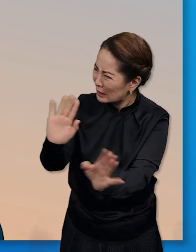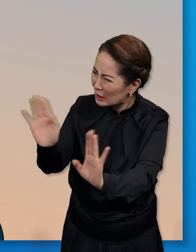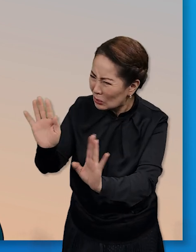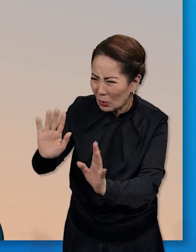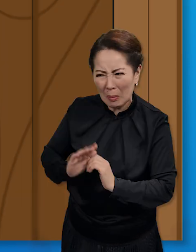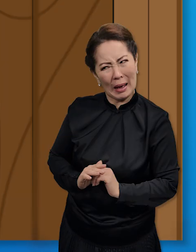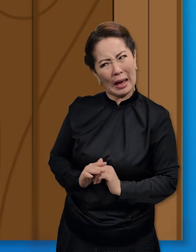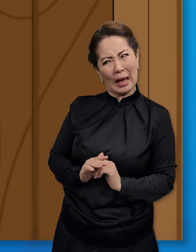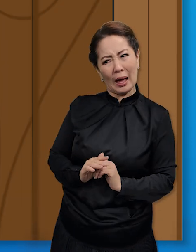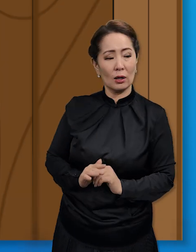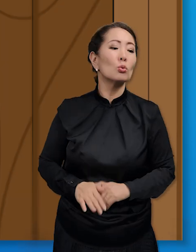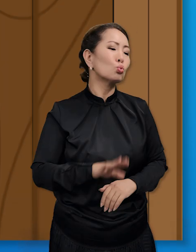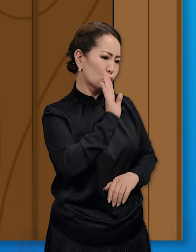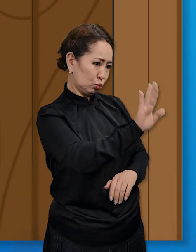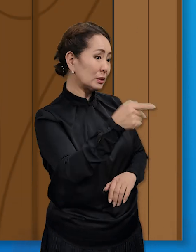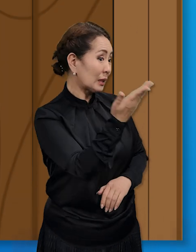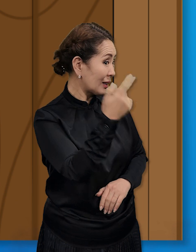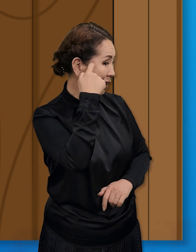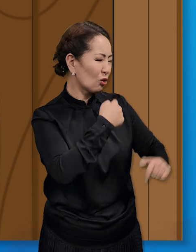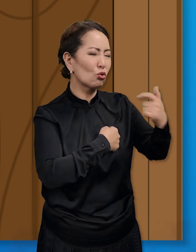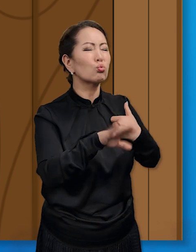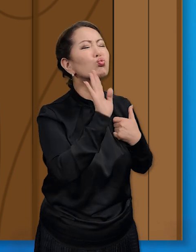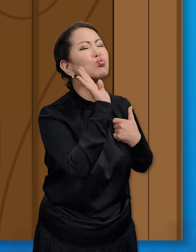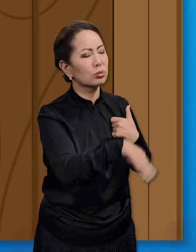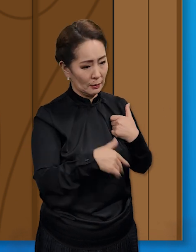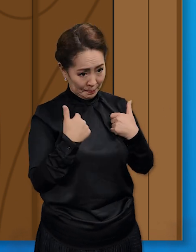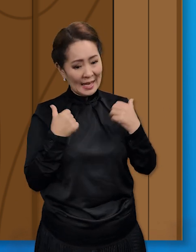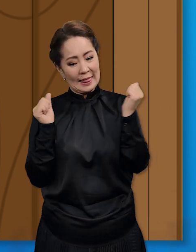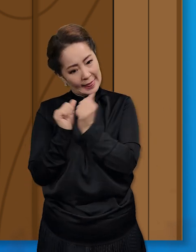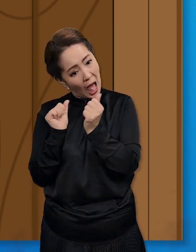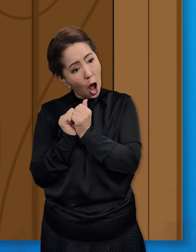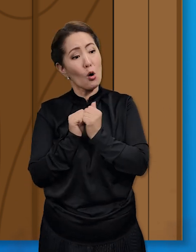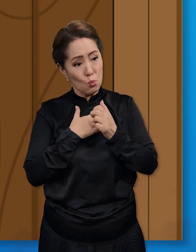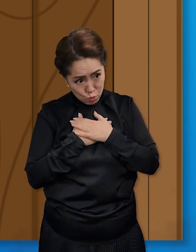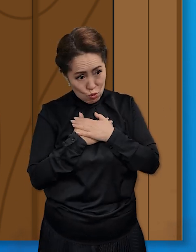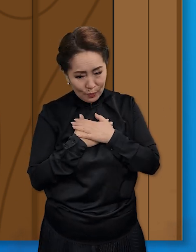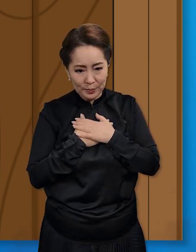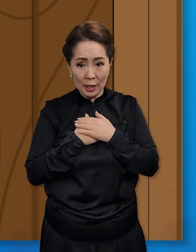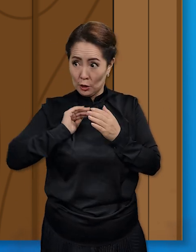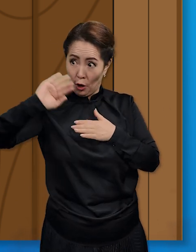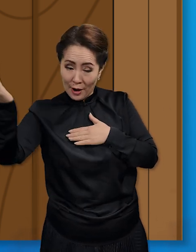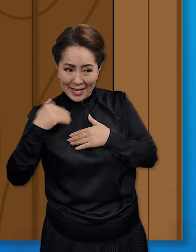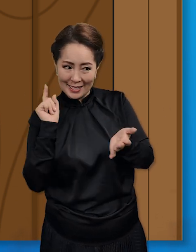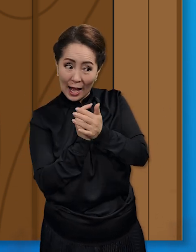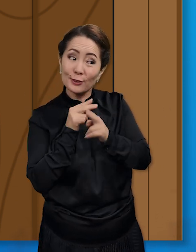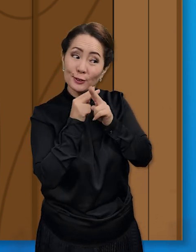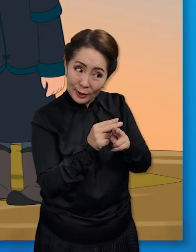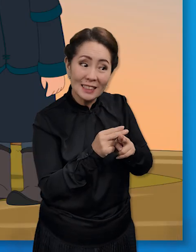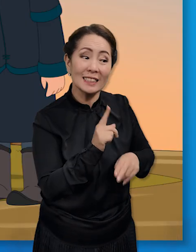баха. Та санаа зовлтгүй. Бидний найз байгаа юм. Ирж байгаа танд заавал туслах